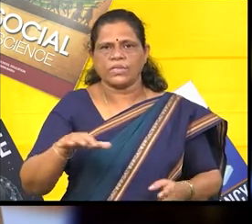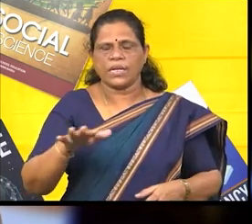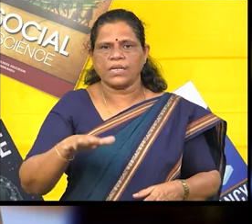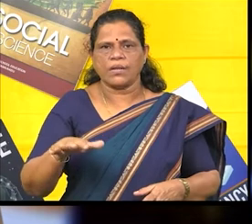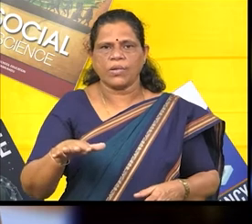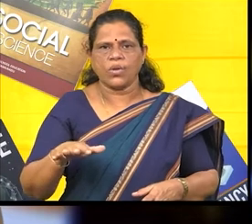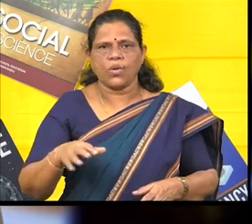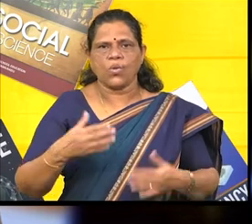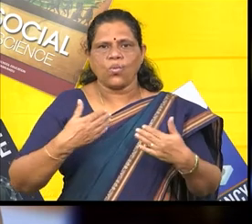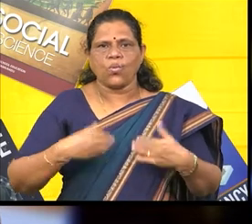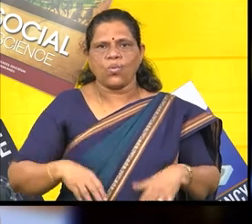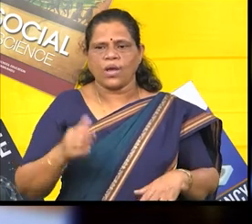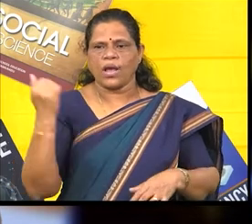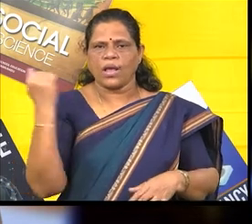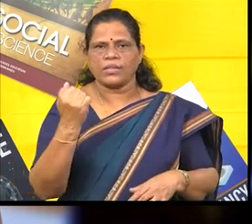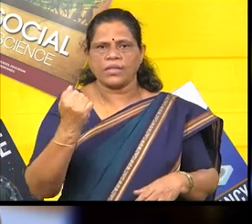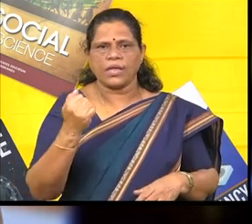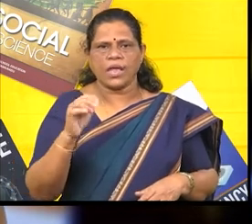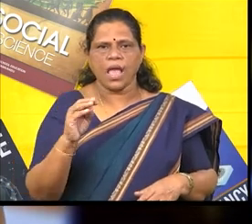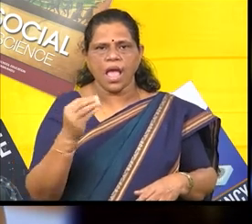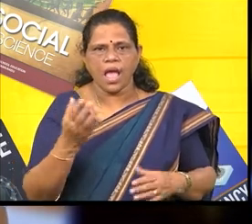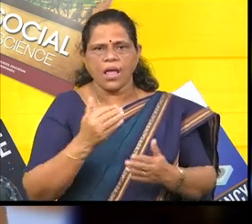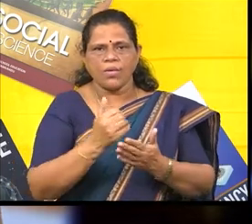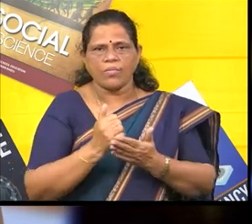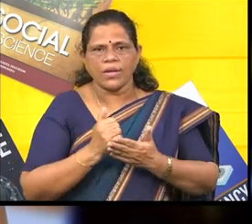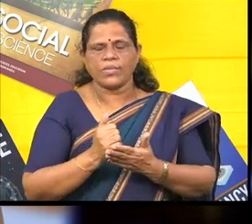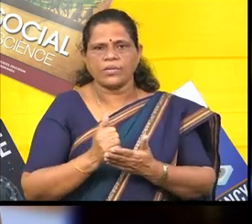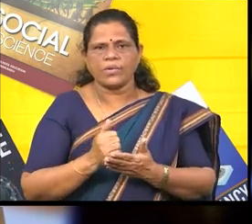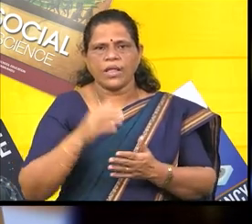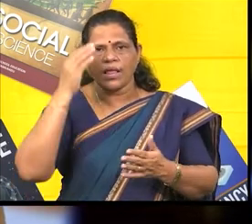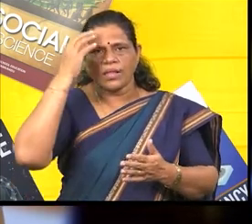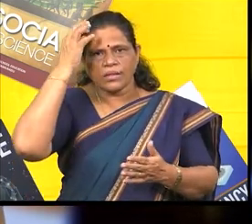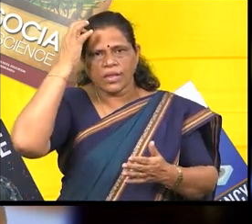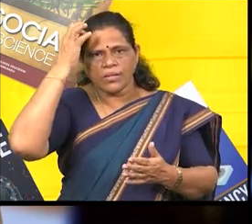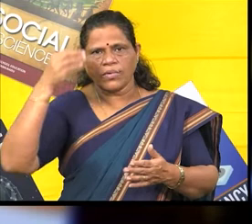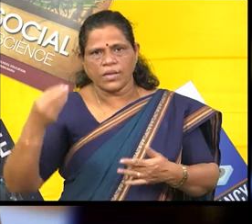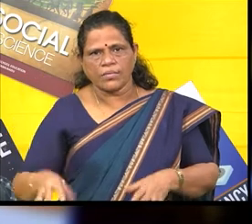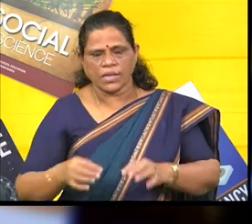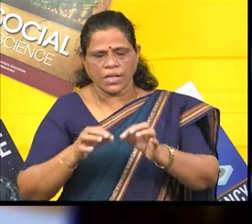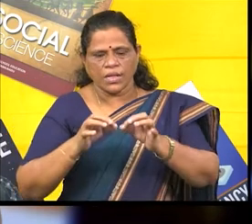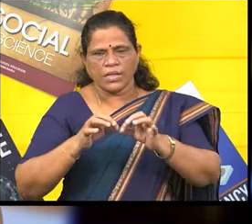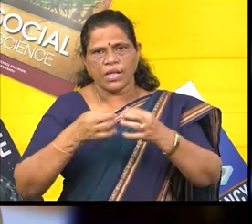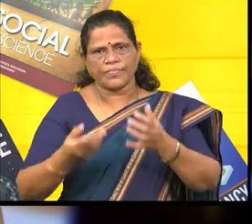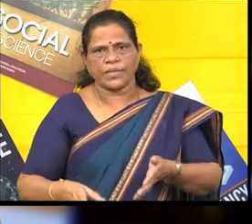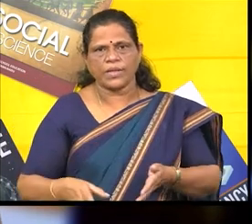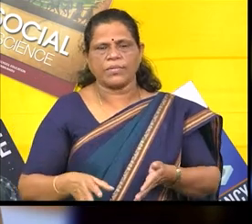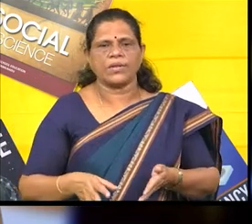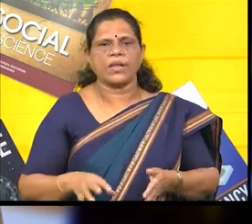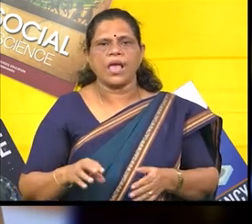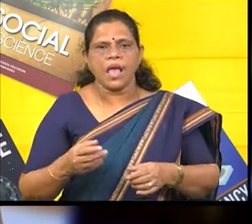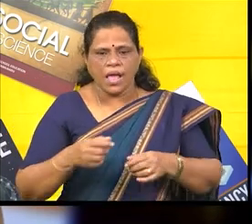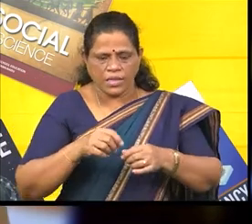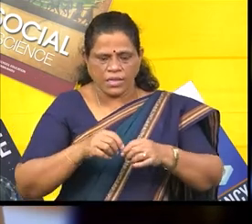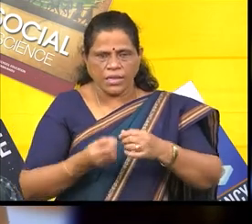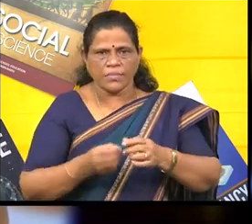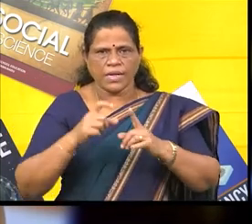இடங்களில் பார்த்துருக்கேன், அவர் பயன்படுத்தக்கூடிய உடைமைகள், ஒரு கர்ச்சிப்போ, ஒரு அவர் பயன்படுத்துகிறப்போ தலைமுடி கூட கீழே விழுந்திருக்கலாம், நகம் கீழே விழுந்திருக்கலாம். அப்போ அந்த நகத்தை எடுத்து